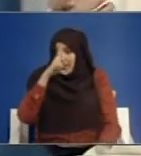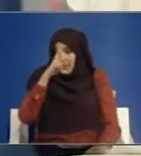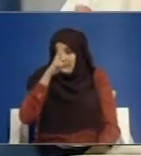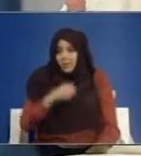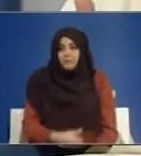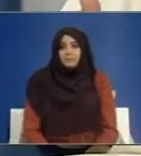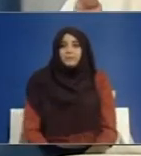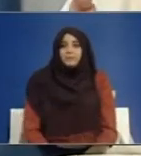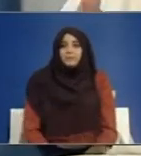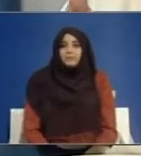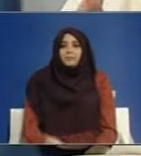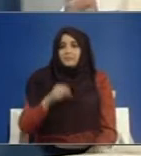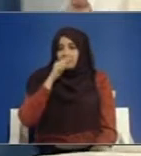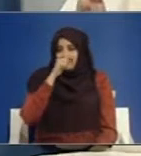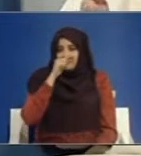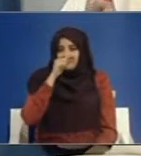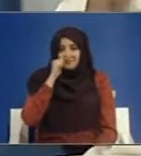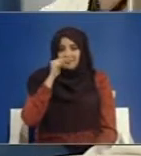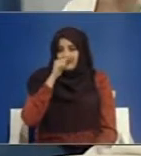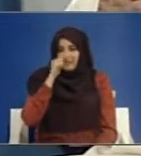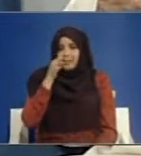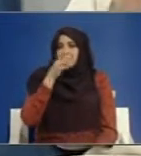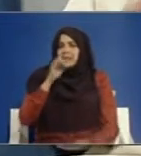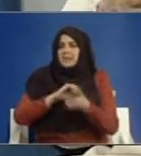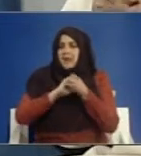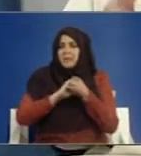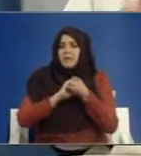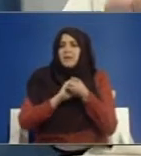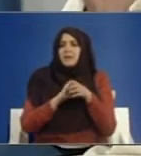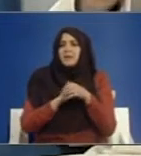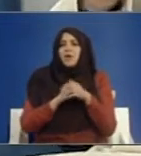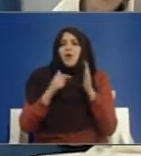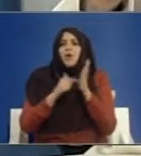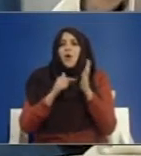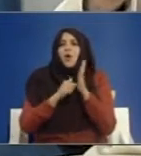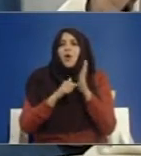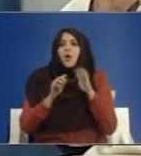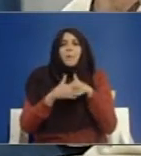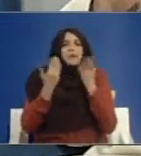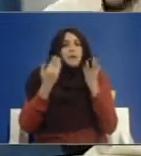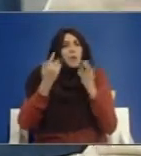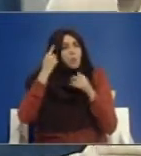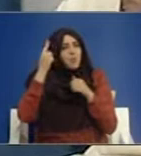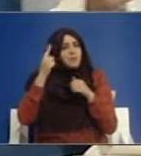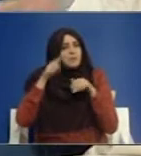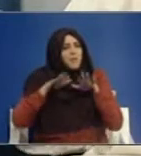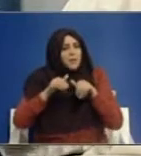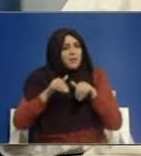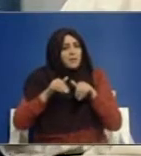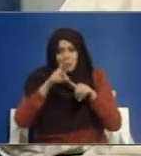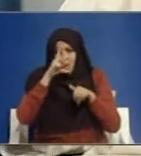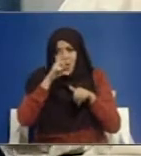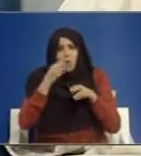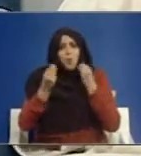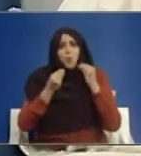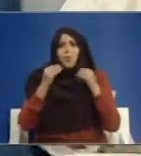وسيدنا عبد الله بن عمر رضي الله عنهما يقول: كنا إذا أصبحنا لا ننتظر المساء، وإذا أمسينا لا ننتظر